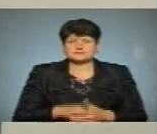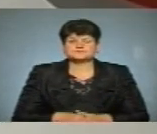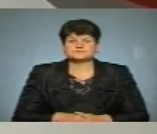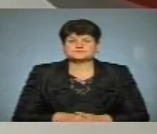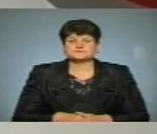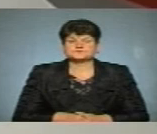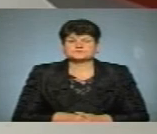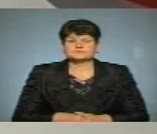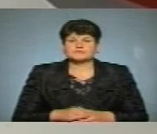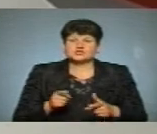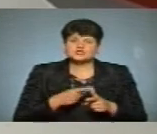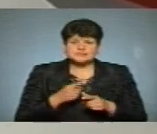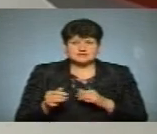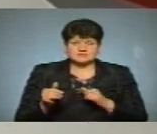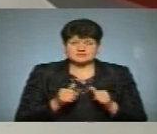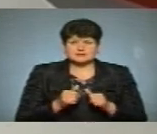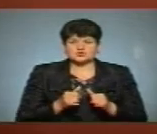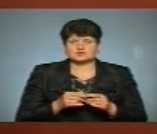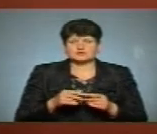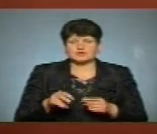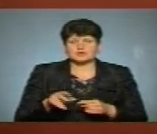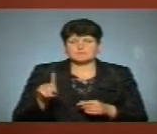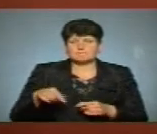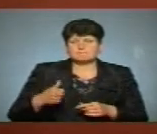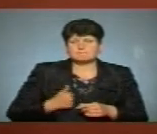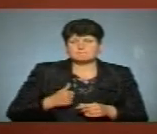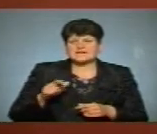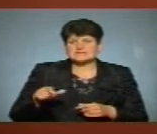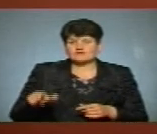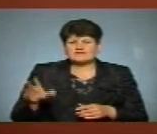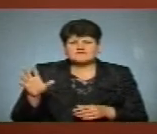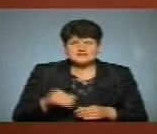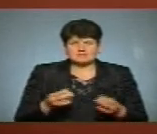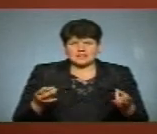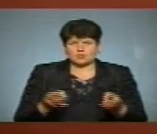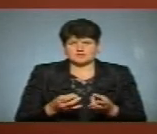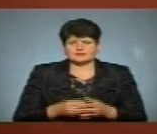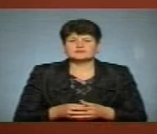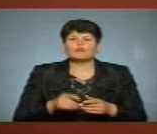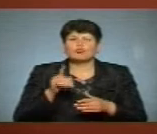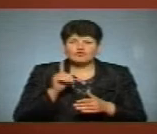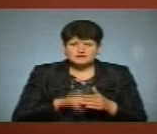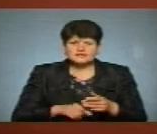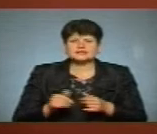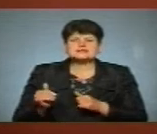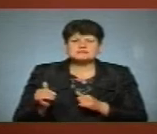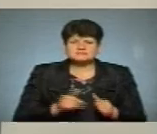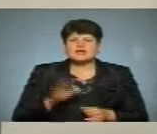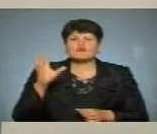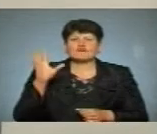Чи забезпечують призовників всім необхідним для проходження служби? Чи їм, можливо, потрібно? Повірте, що забезпечують всім.